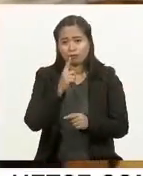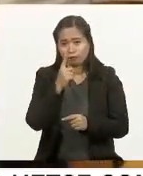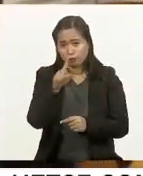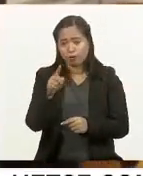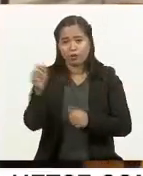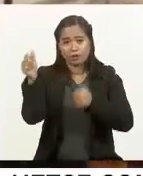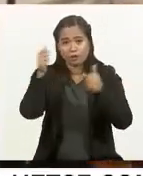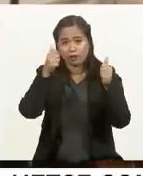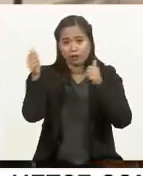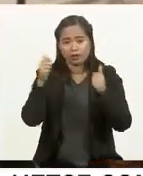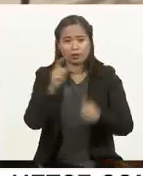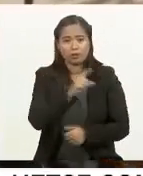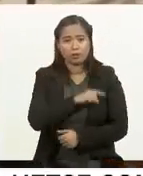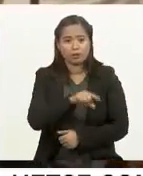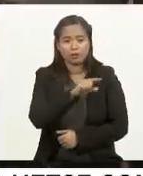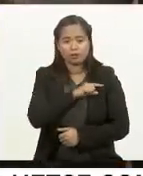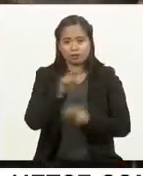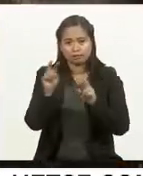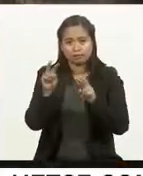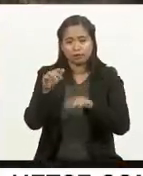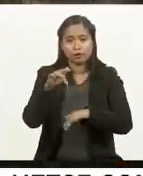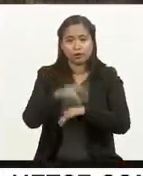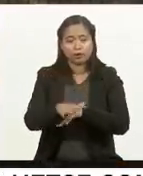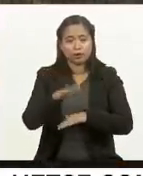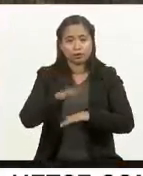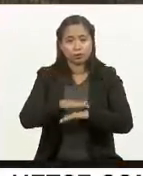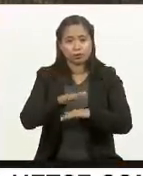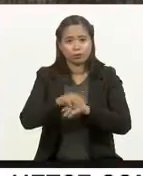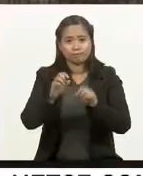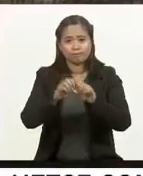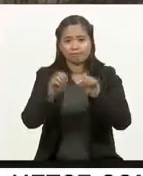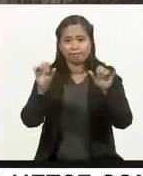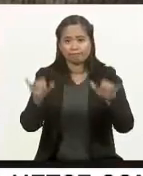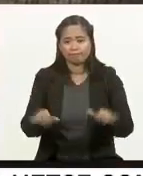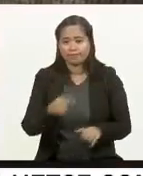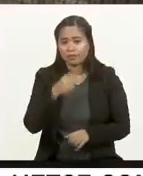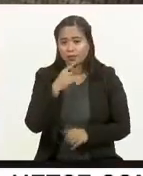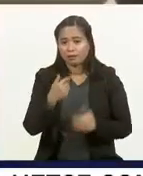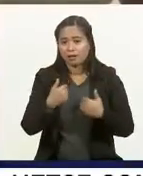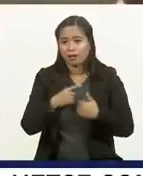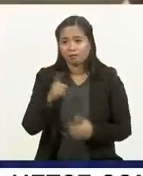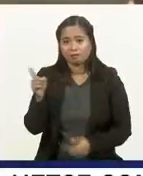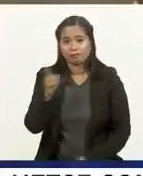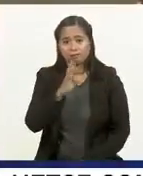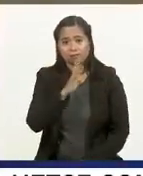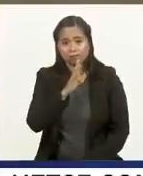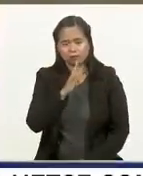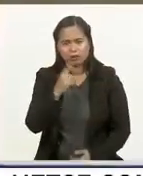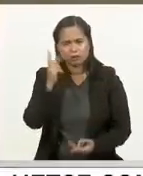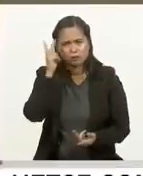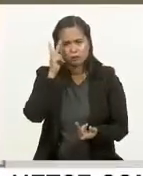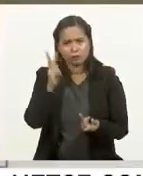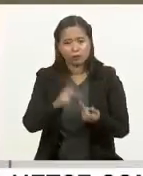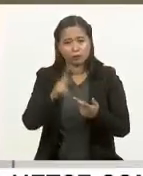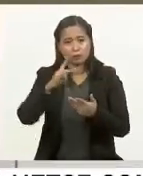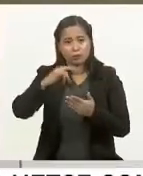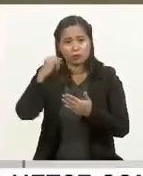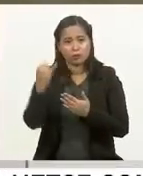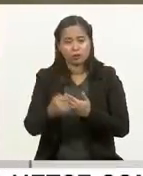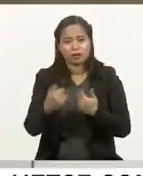quality monitoring at early warning system. Sa pahayag ni Secretary Loizaga, layunin ng proyekto